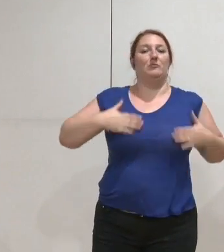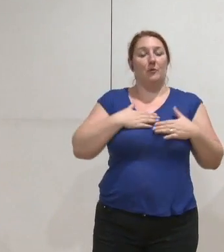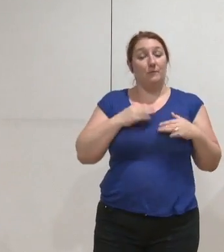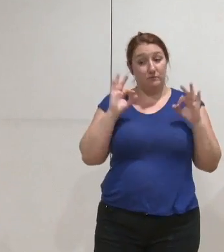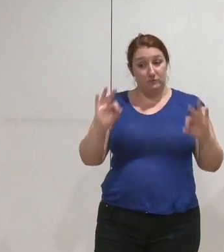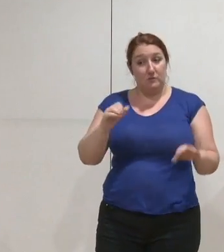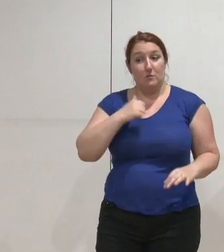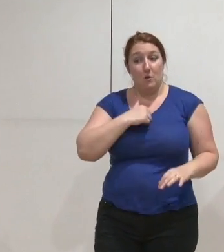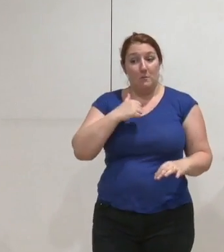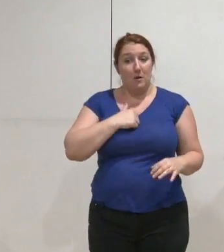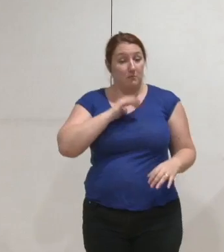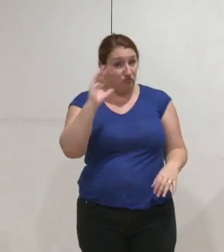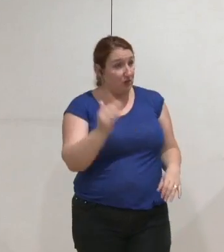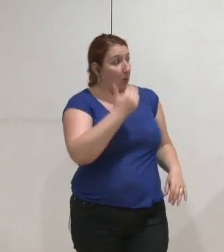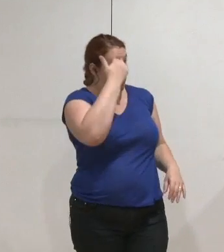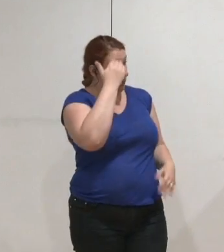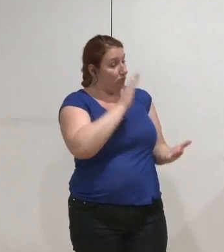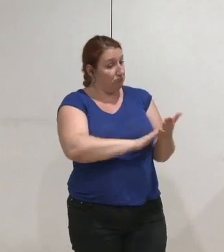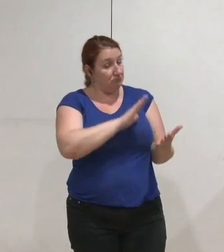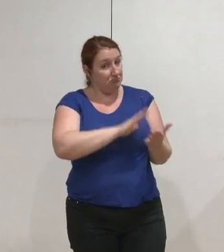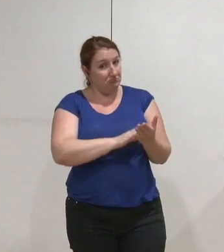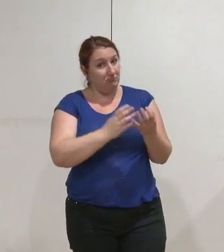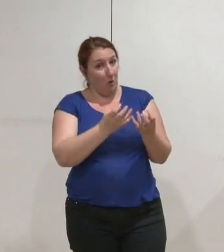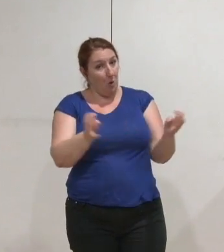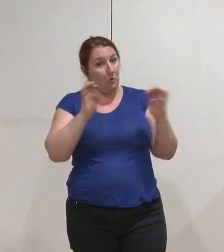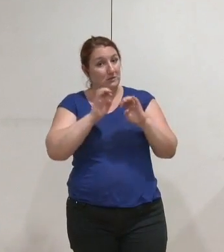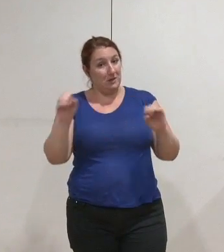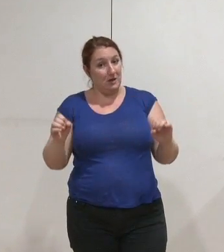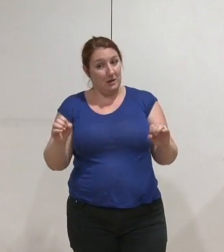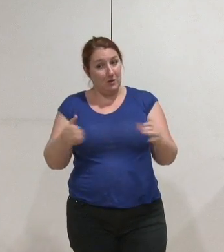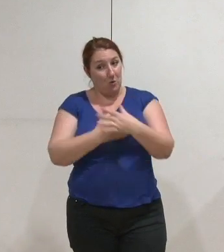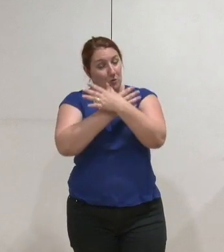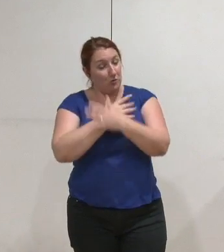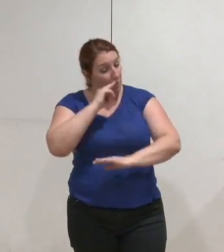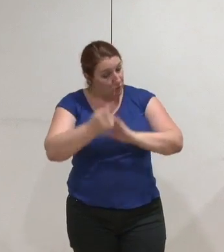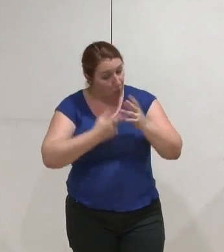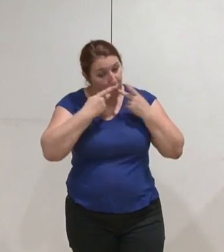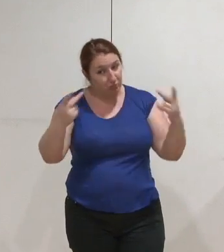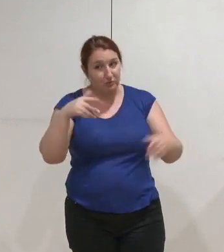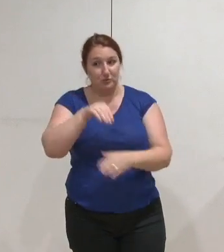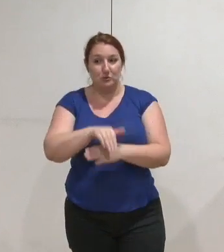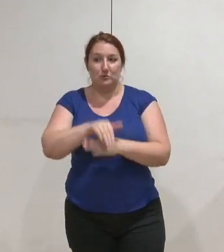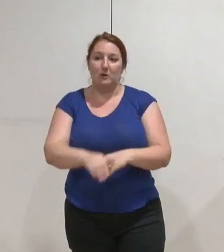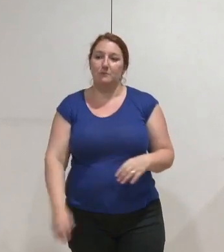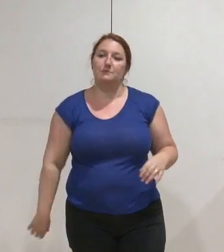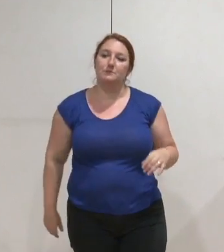l'occasion de vous reconnaître ce mérite en conseil communautaire et je vous le refais très volontiers ce